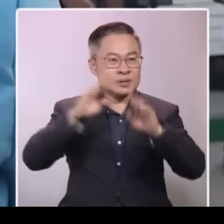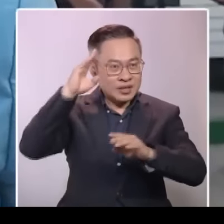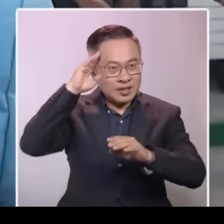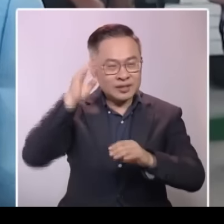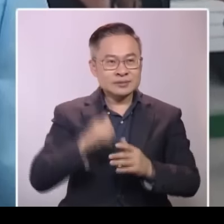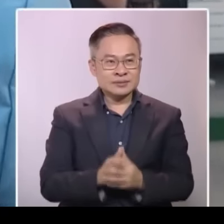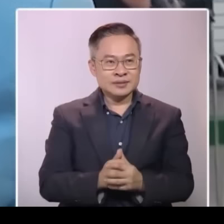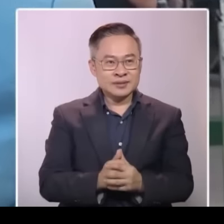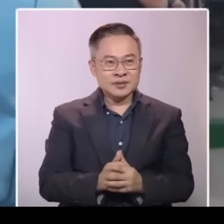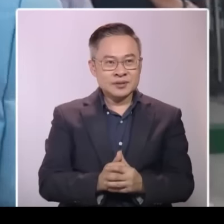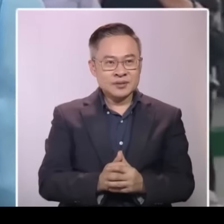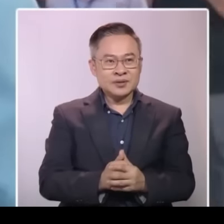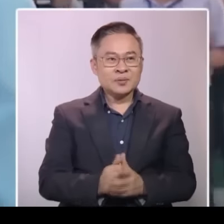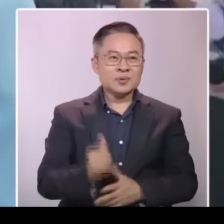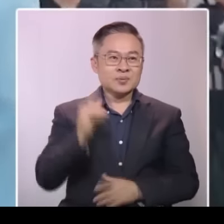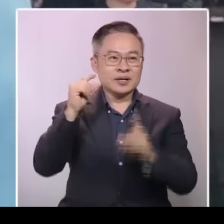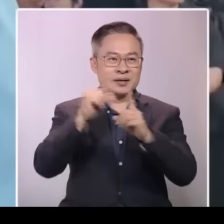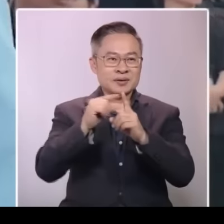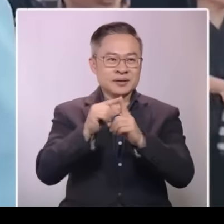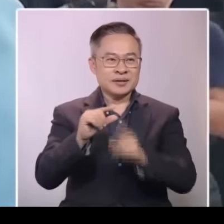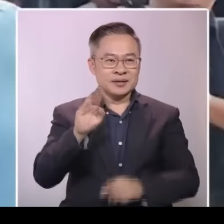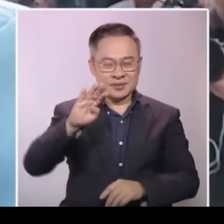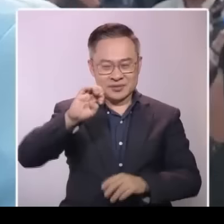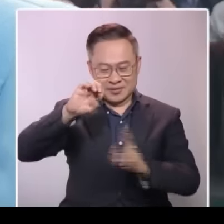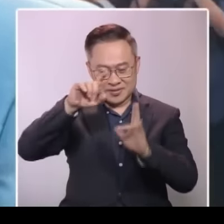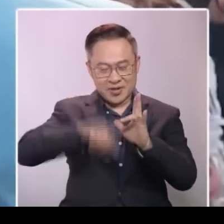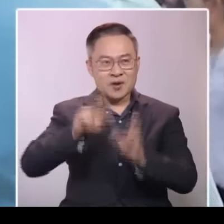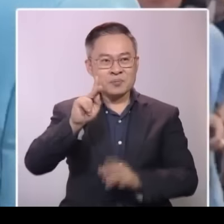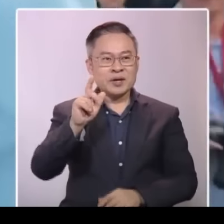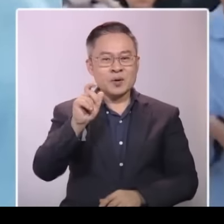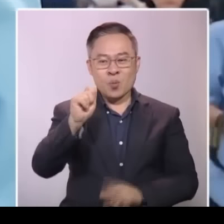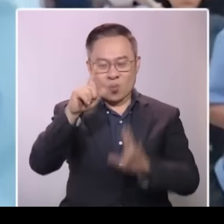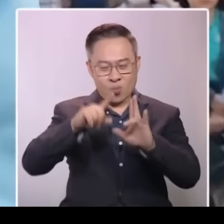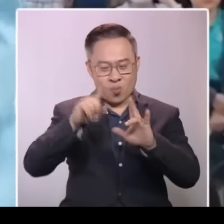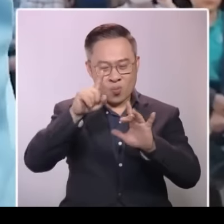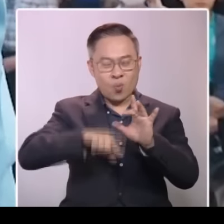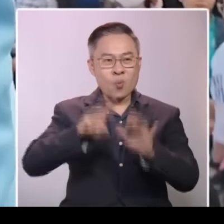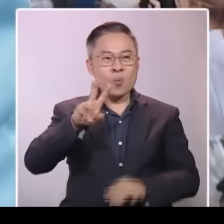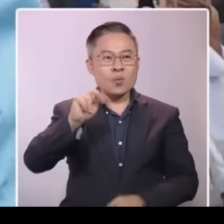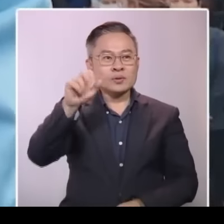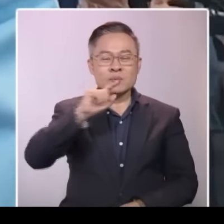ไป ต่อไปต้องเรียกบิ๊กอ้วนใช่ไหมคะ บิ๊กอ้วนบิ๊กเลยผมอ้วนอยู่แล้วไม่ต้องบิ๊กหรอก